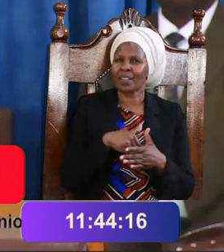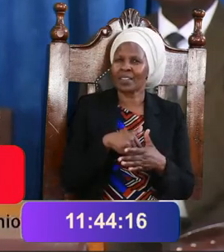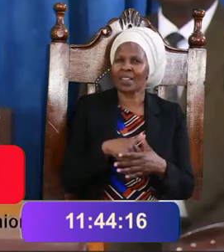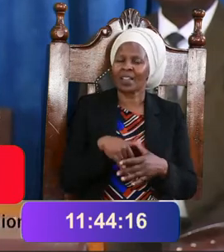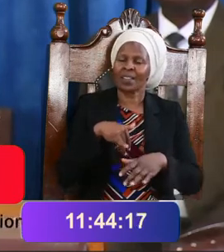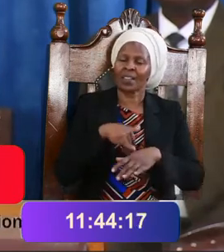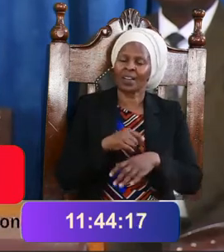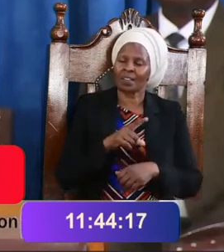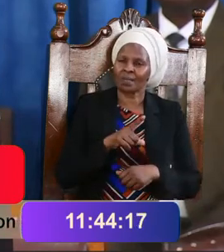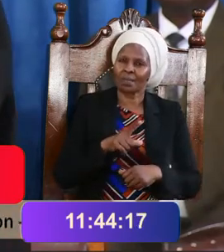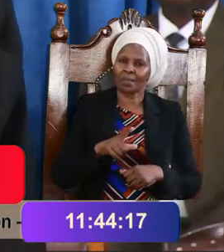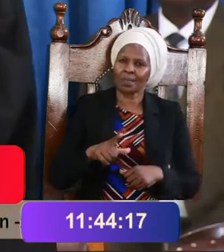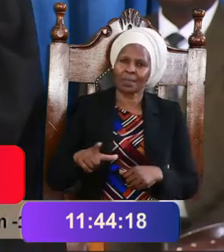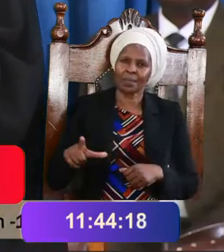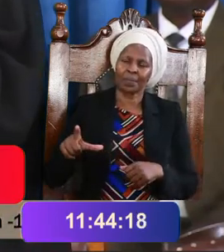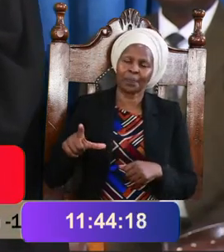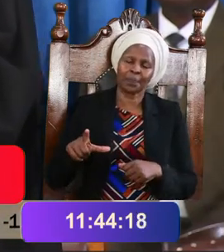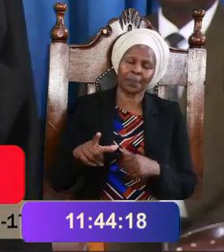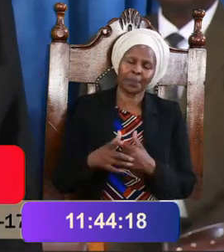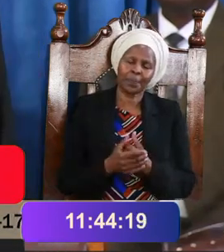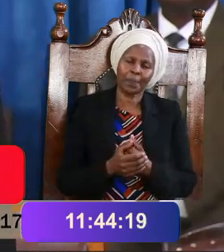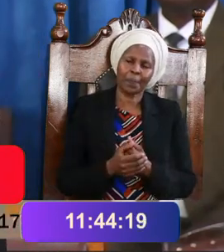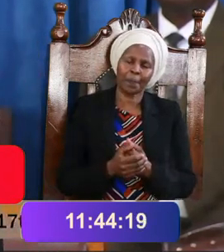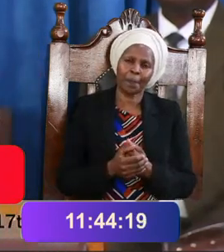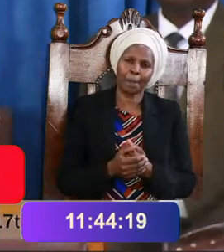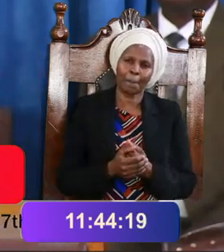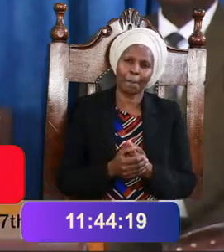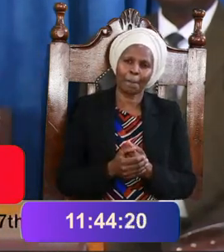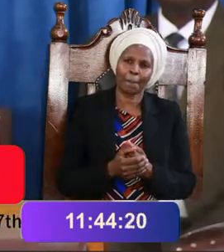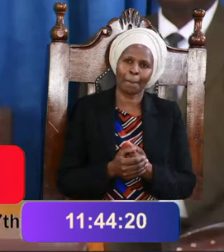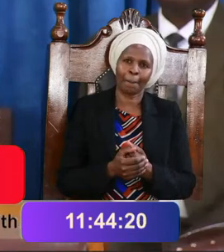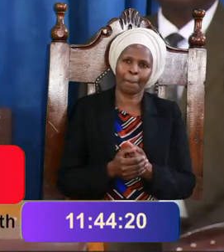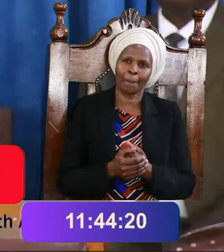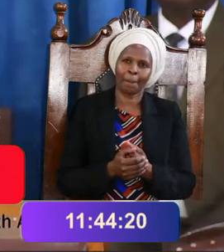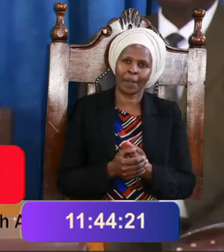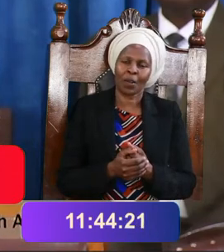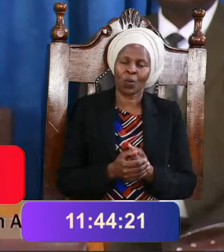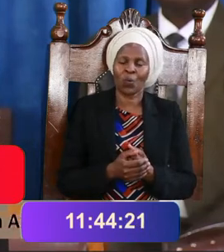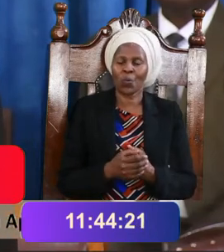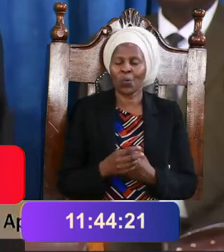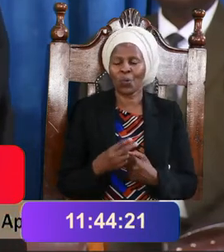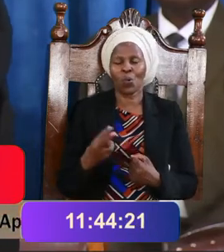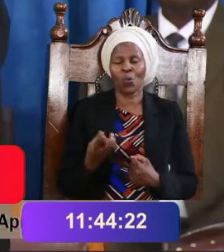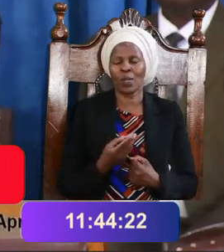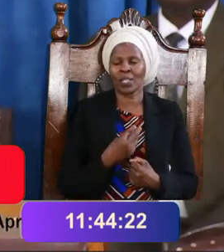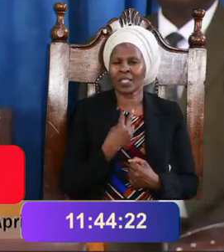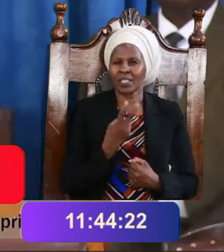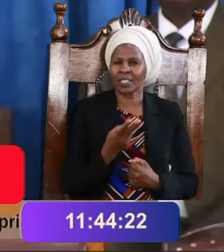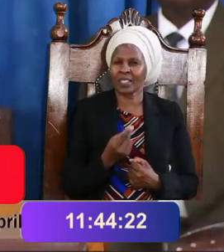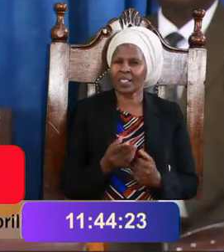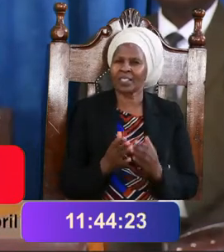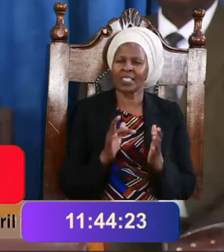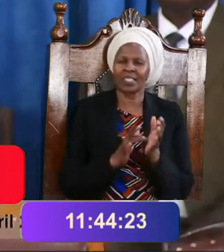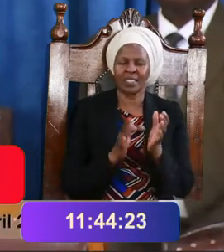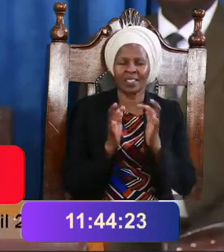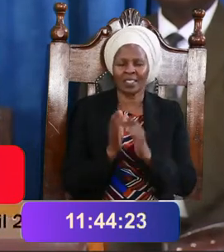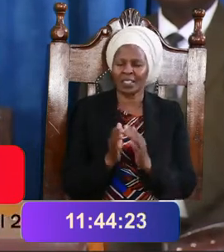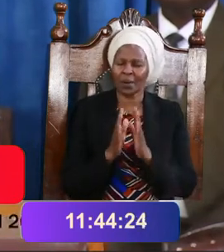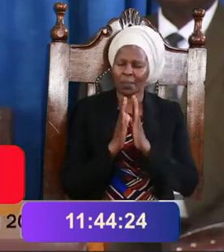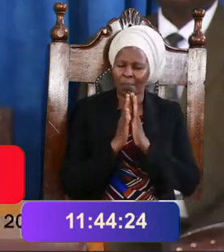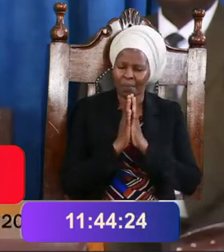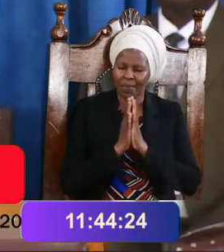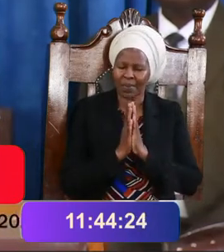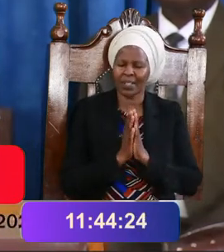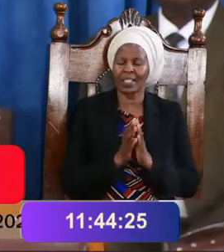of Gethsemane, the garden of Gethsemane, we find anafanya maombi ambayo ni ya